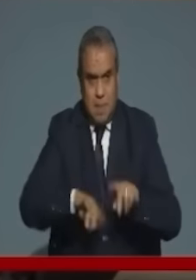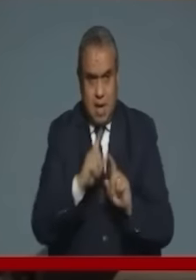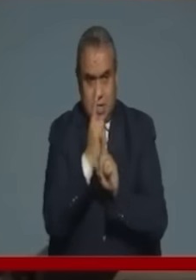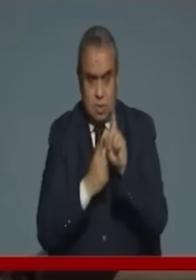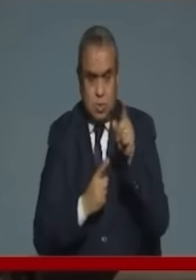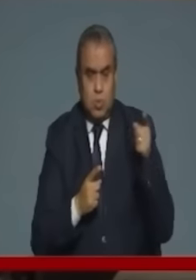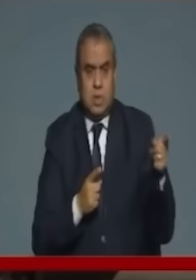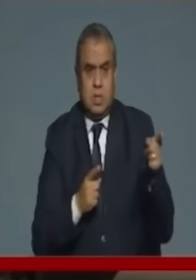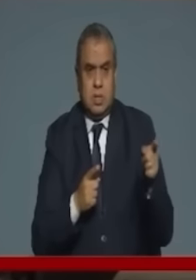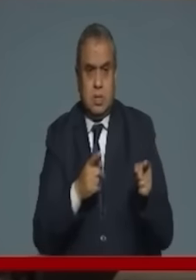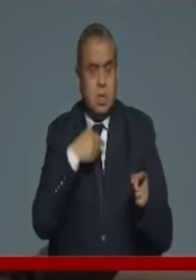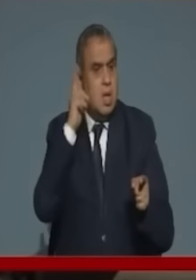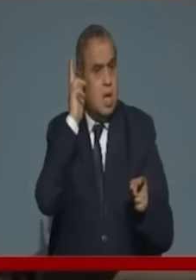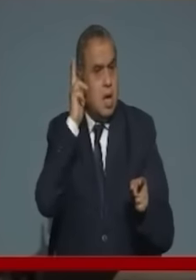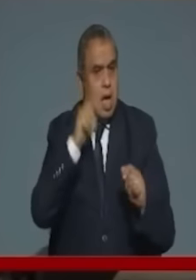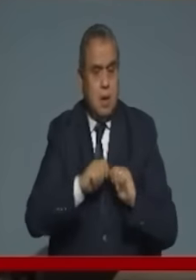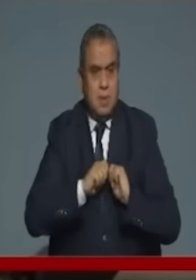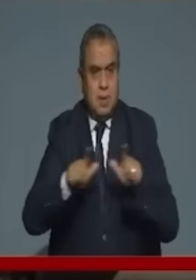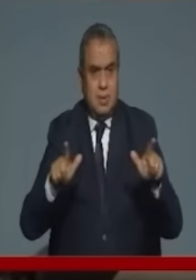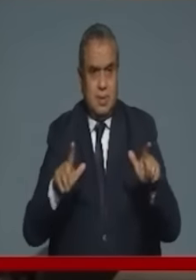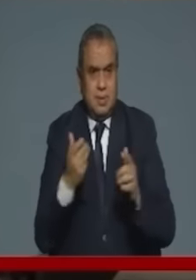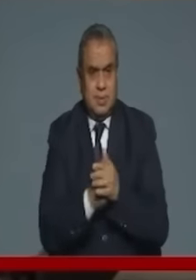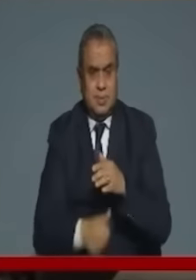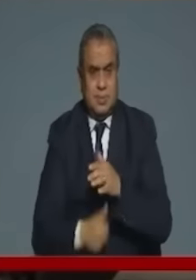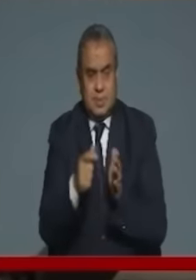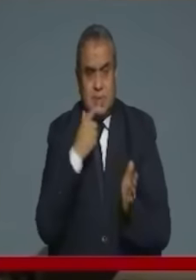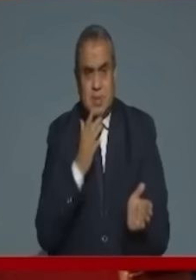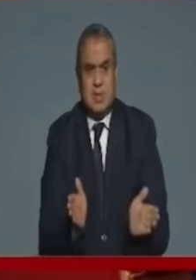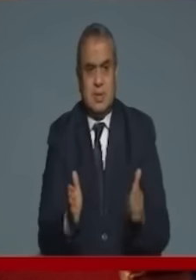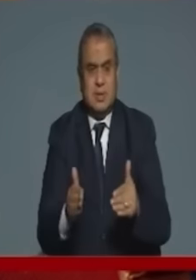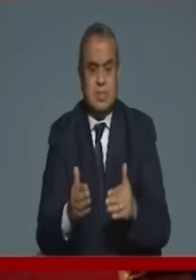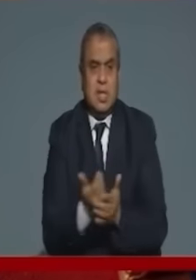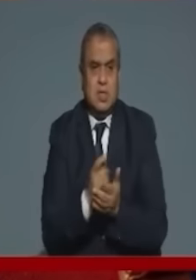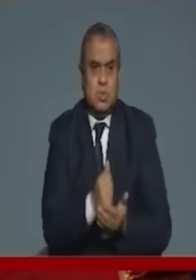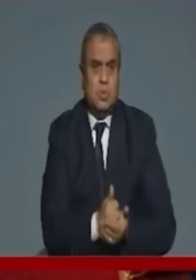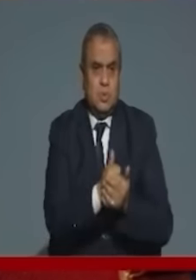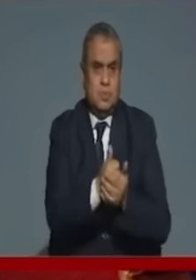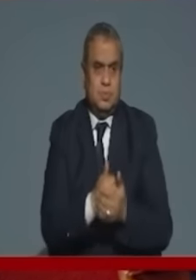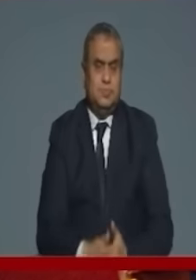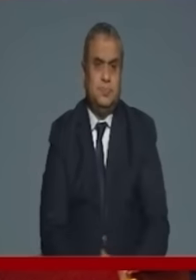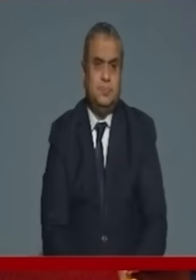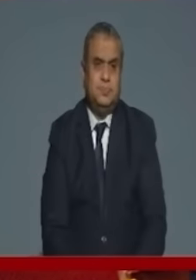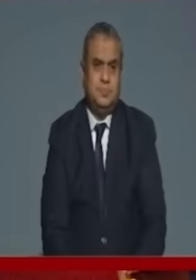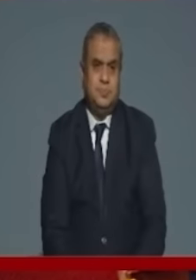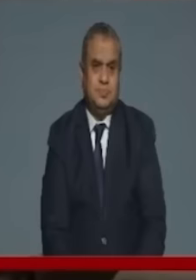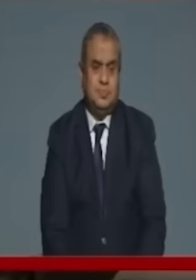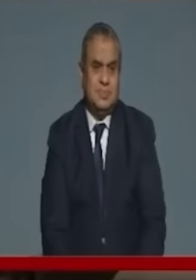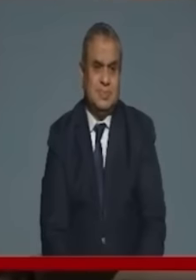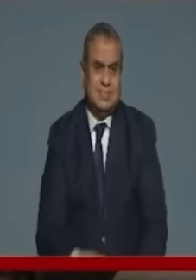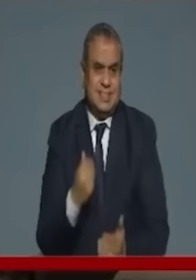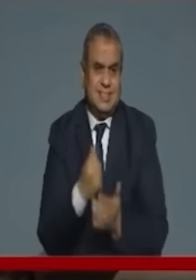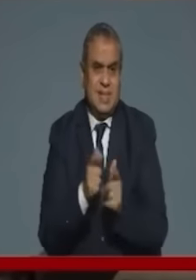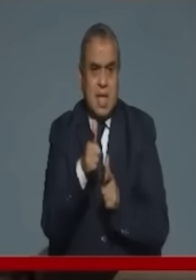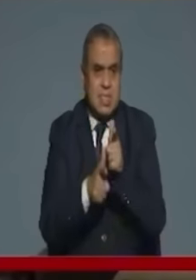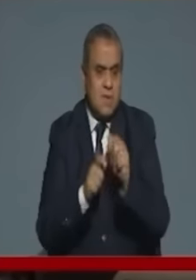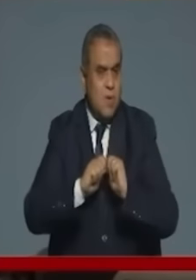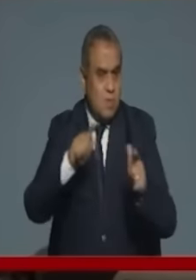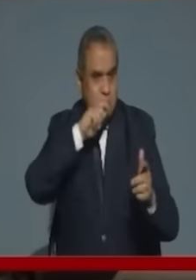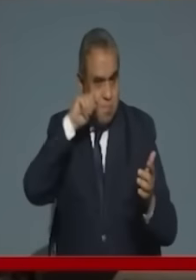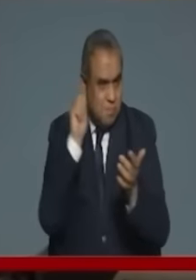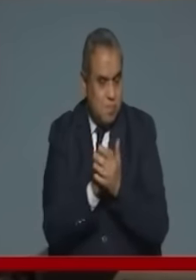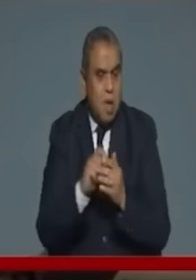يعني هبره نحطها في الصندوق. ها؟ لا على الهوا كده؟